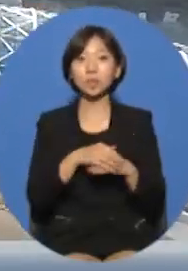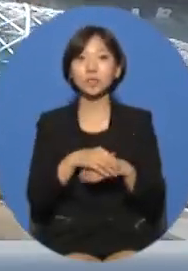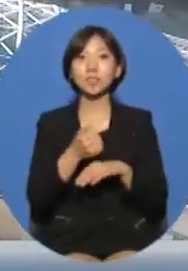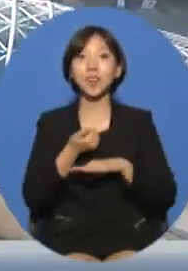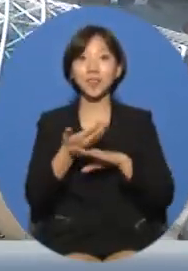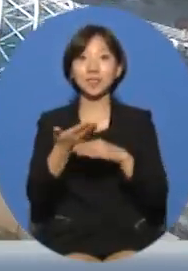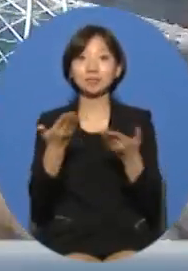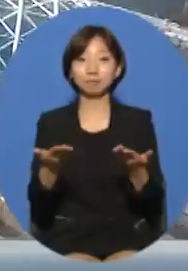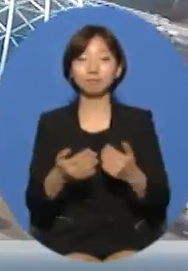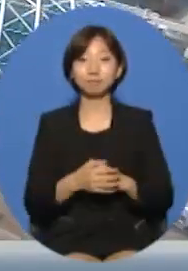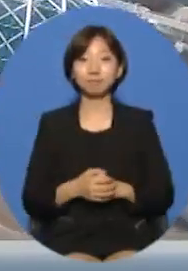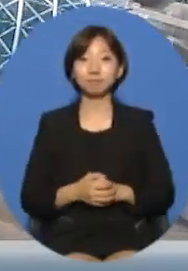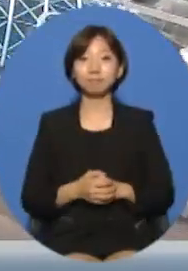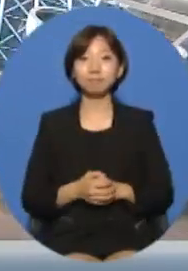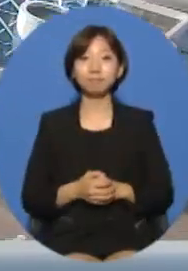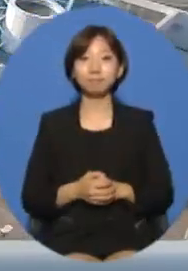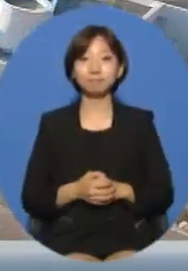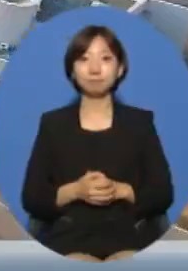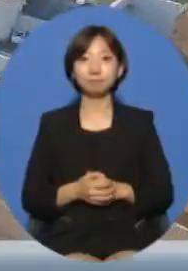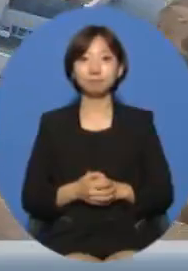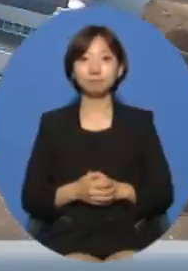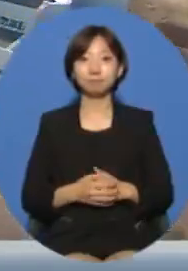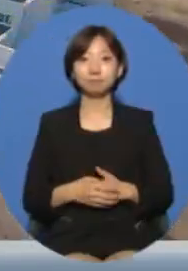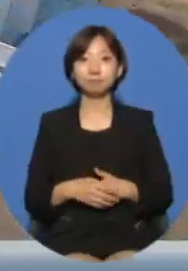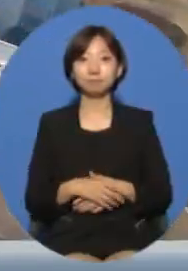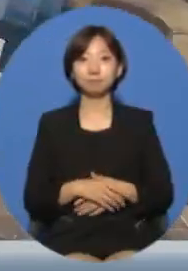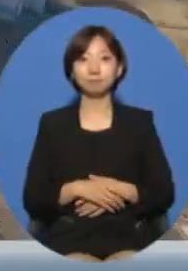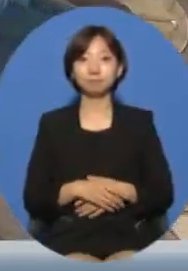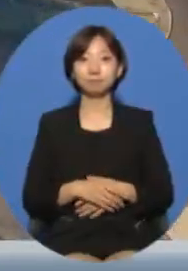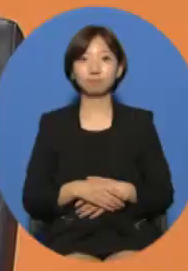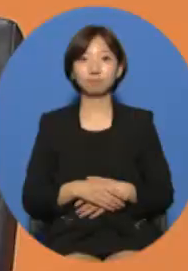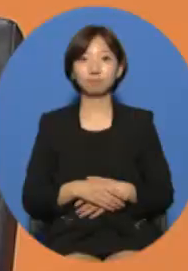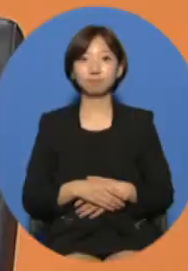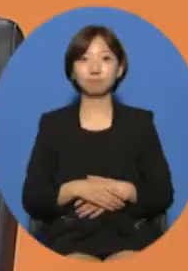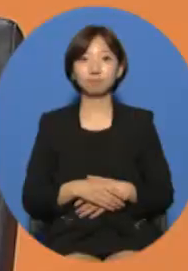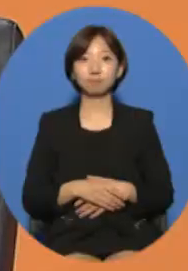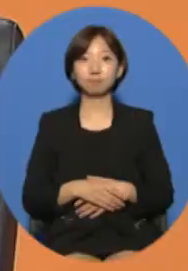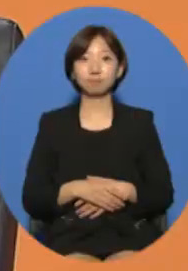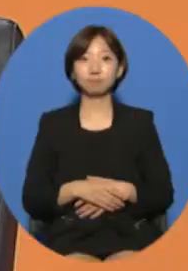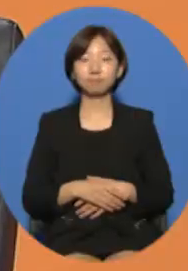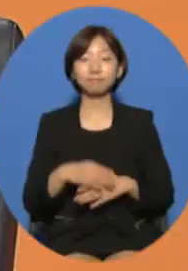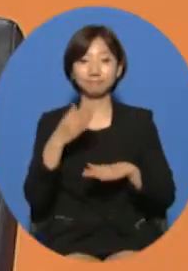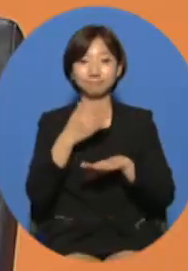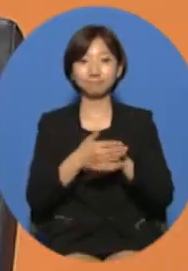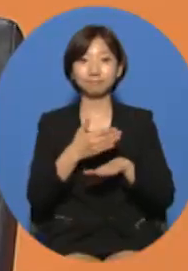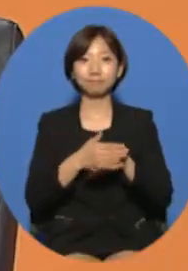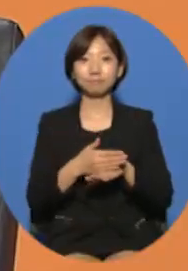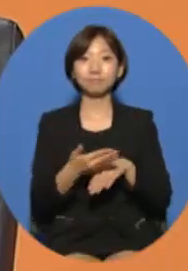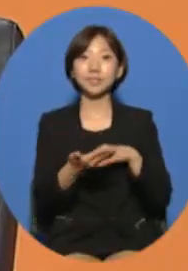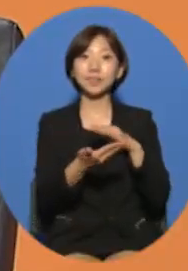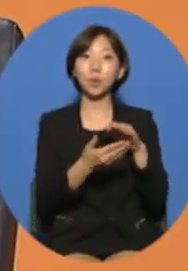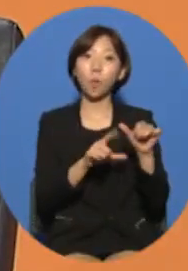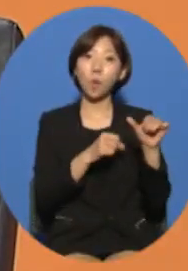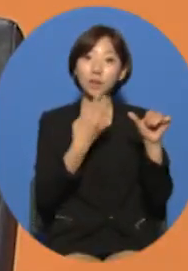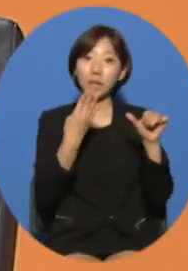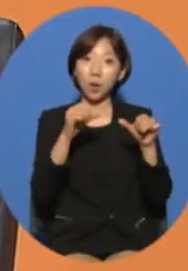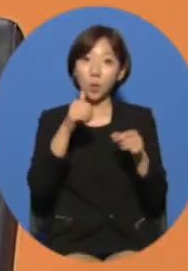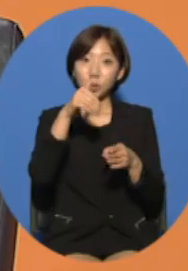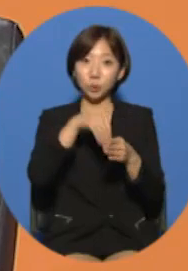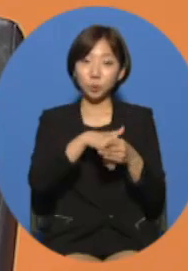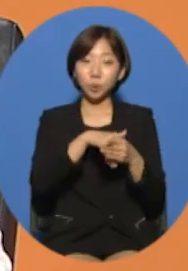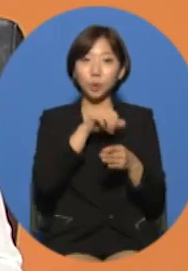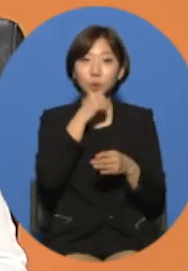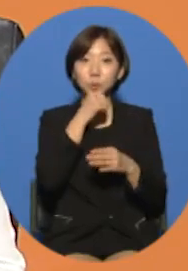드리도록 하겠습니다. 지금까지 선거캐스터 허미란이었습니다. 네, 고맙습니다. 자, 사전투표율 보셨습니다.